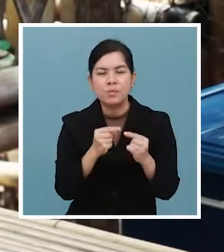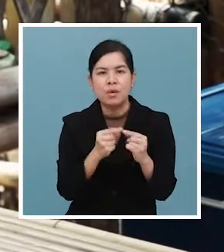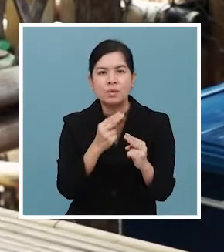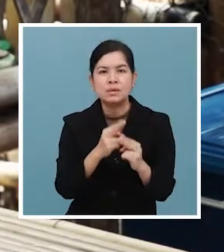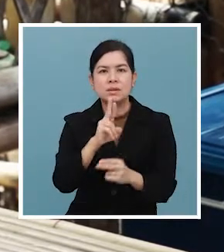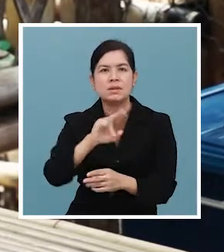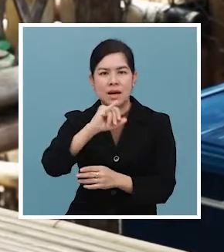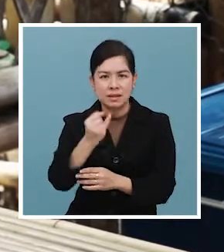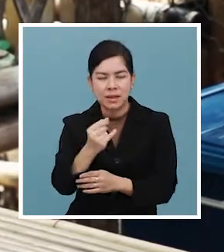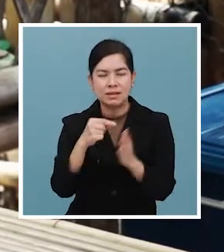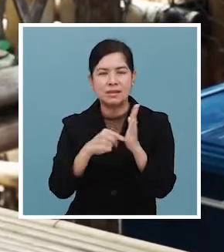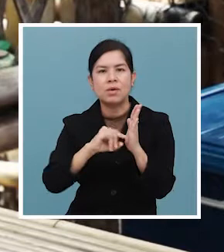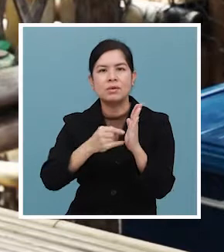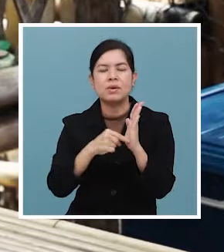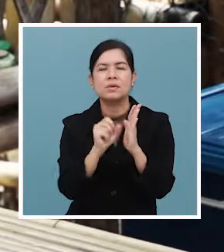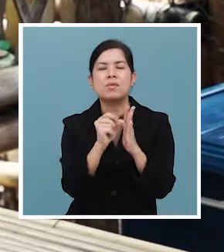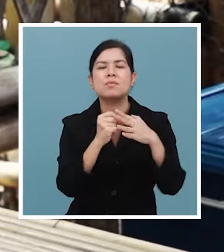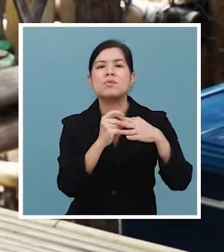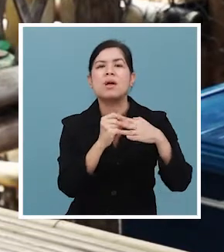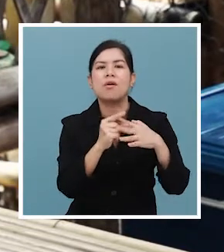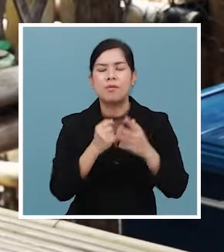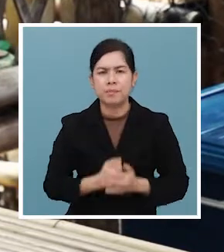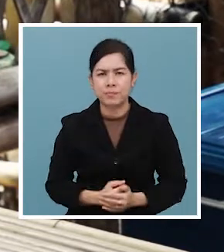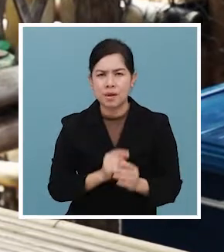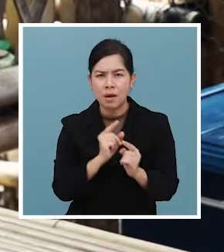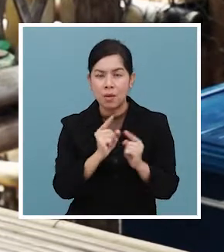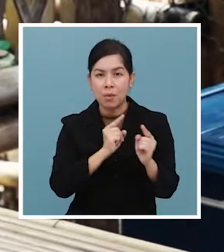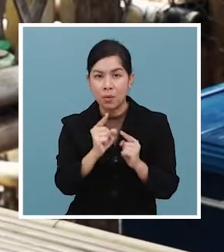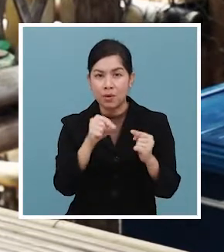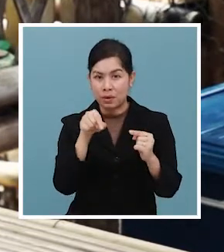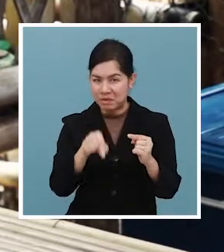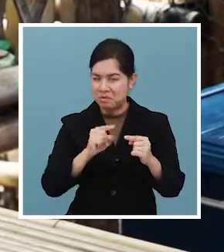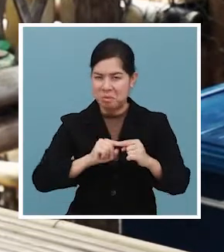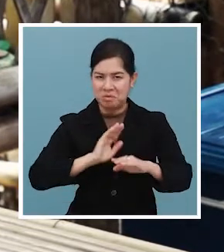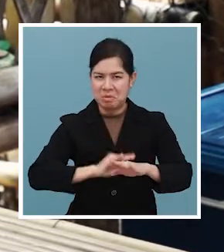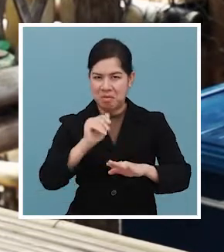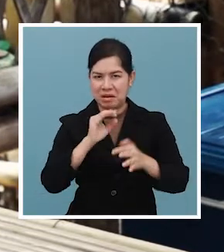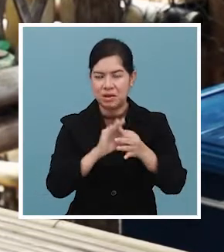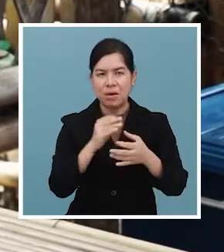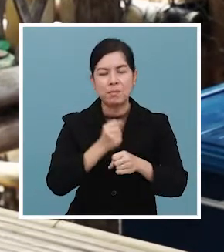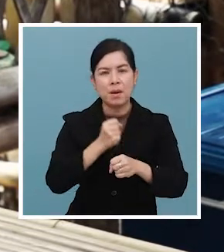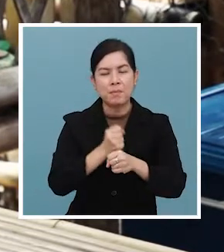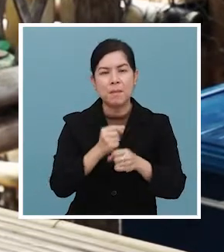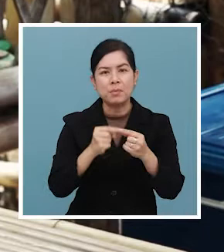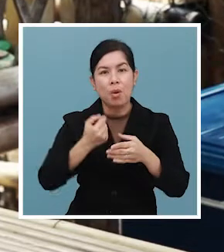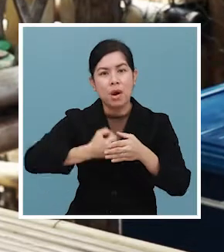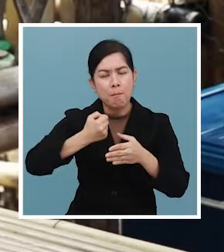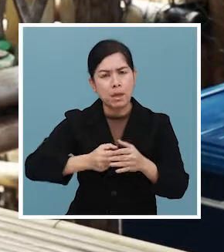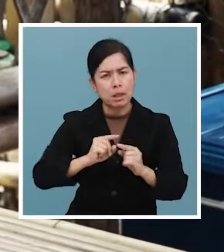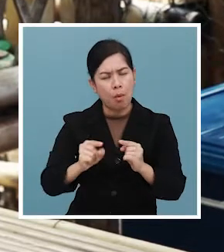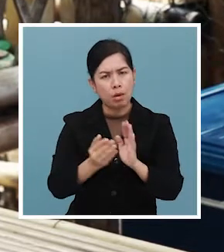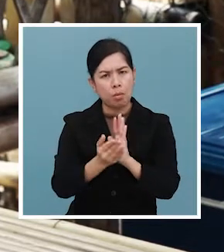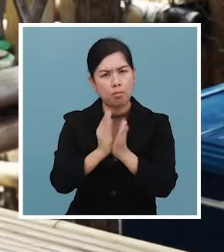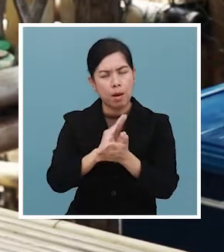ตำบลนาโคกอำเภอเมืองจังหวัดสมุทรสาครมหาชัยนั่นเองครับเราคุยกันไปแล้วว่าที่นี่นะเก่งเรื่องกะปิแต่ทำไปทำมาทำไมมาทำ